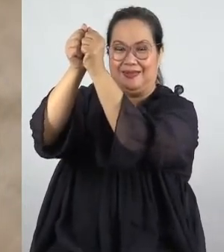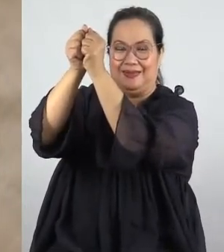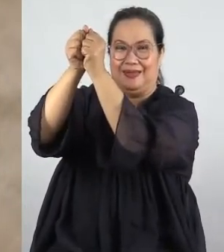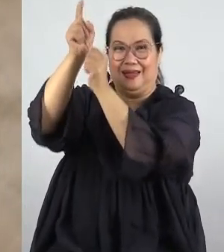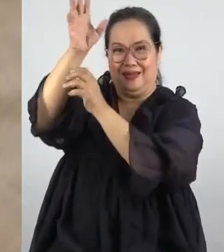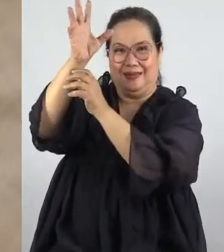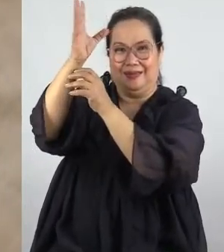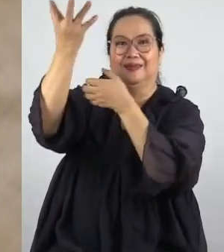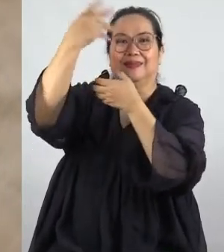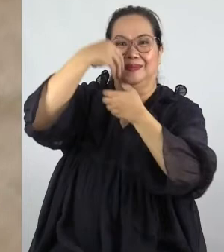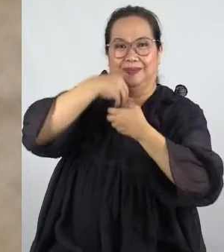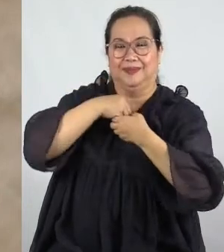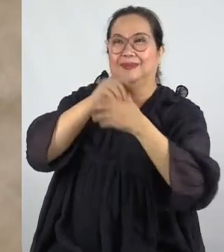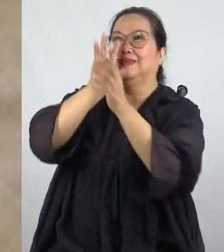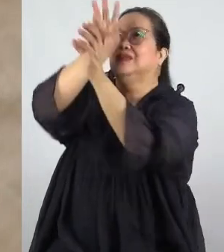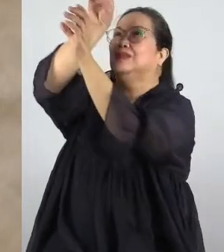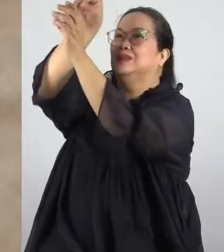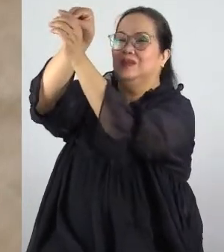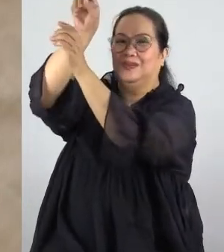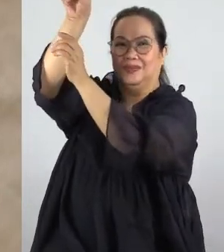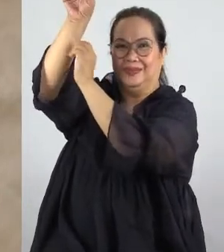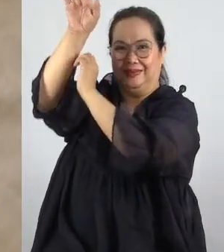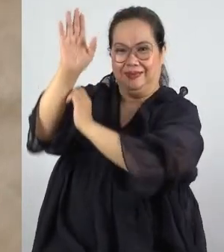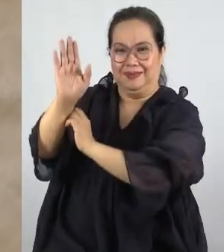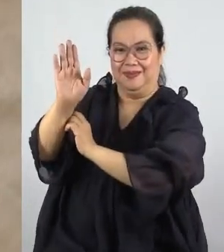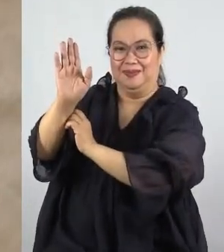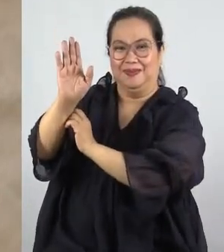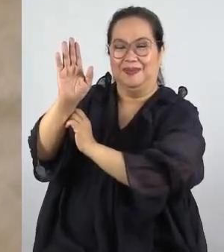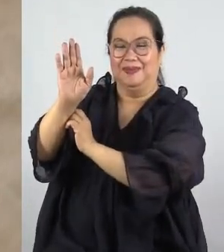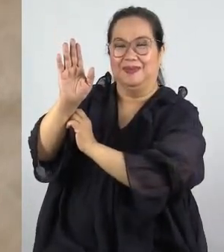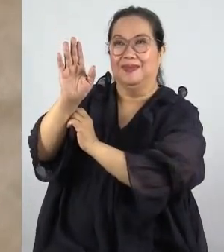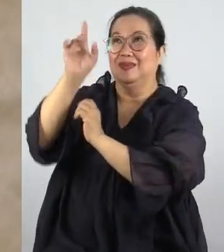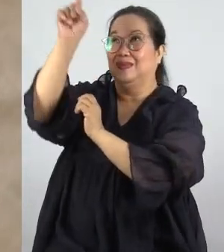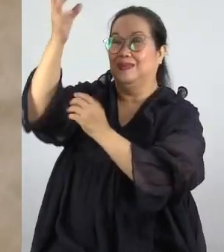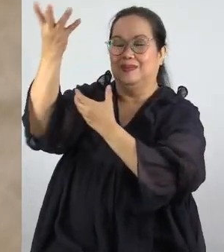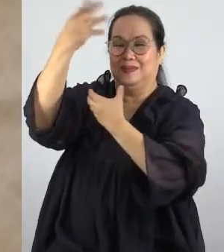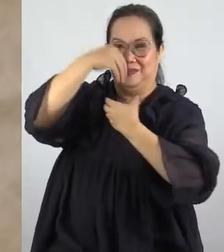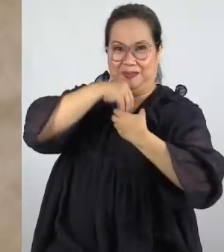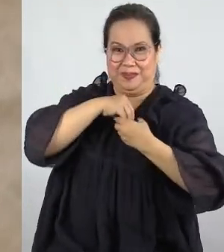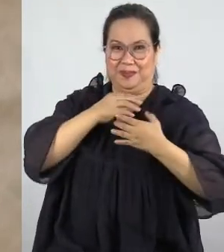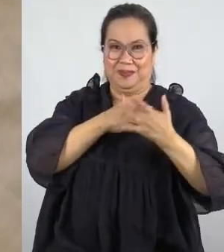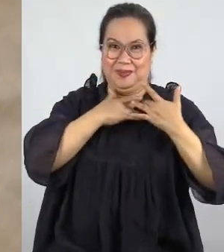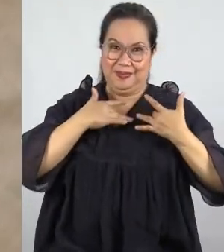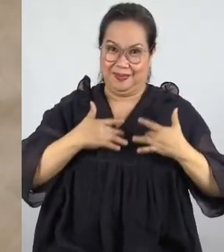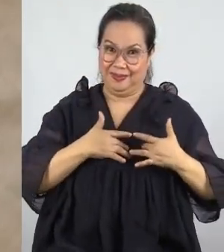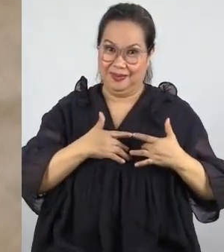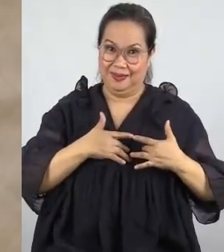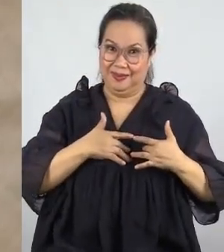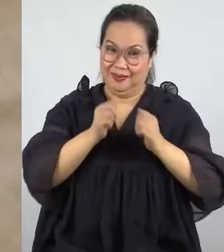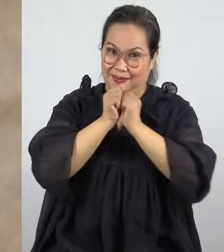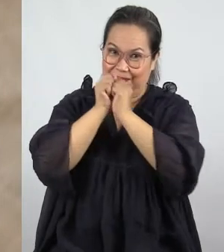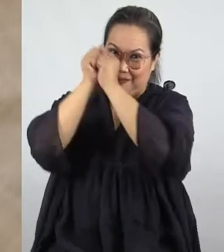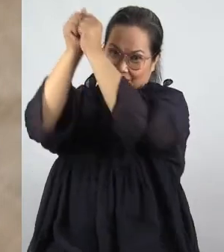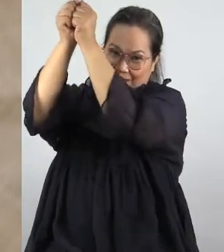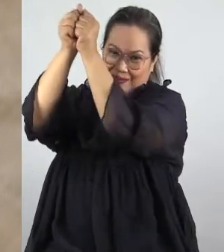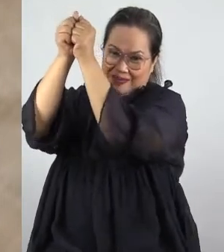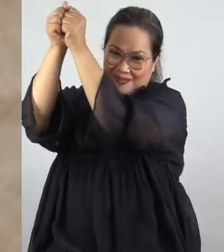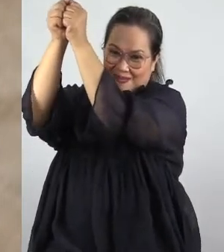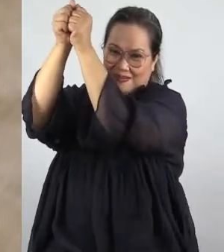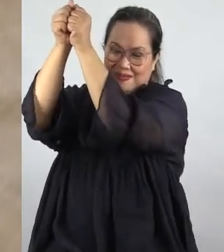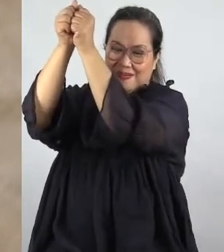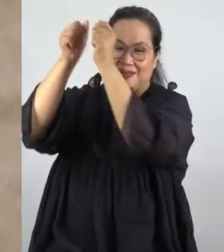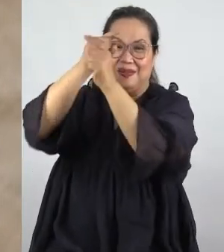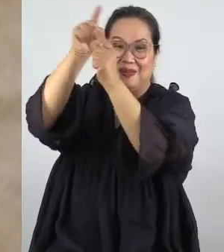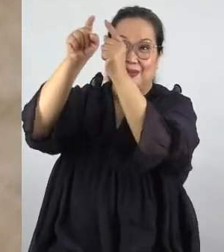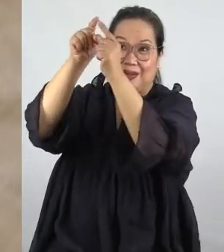Ipasok ninyo ang buhay niyo sa buhay niya. Ipasok niyo ang buhay niya sa puso niyo. Abide in Him so that when